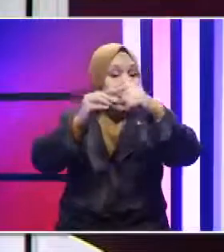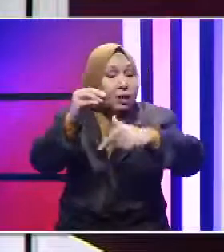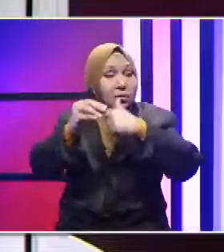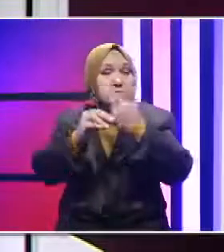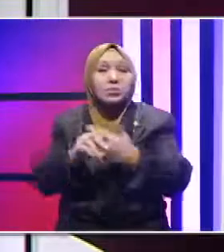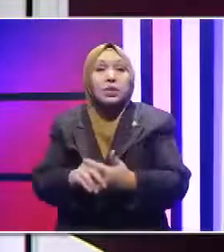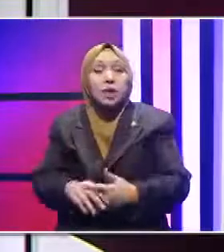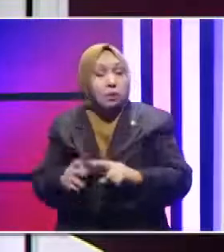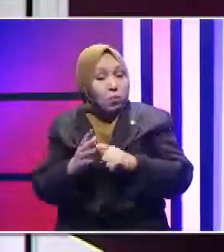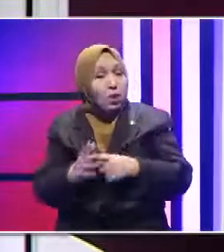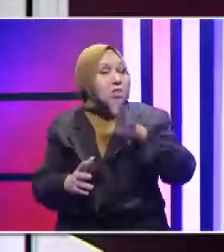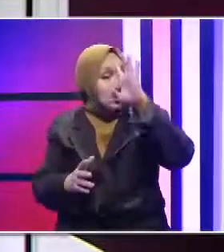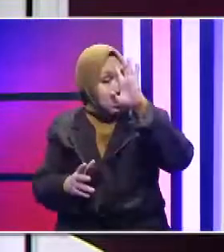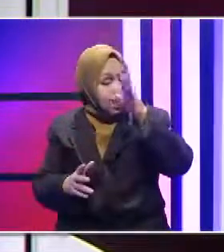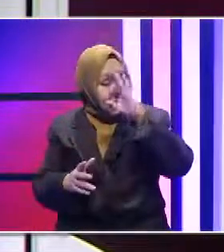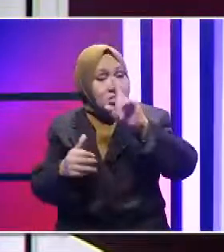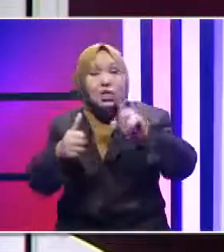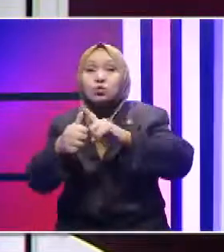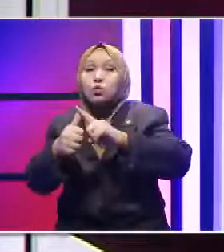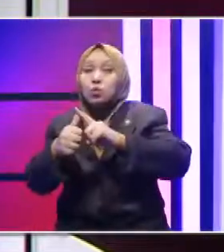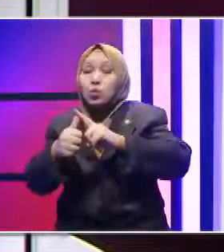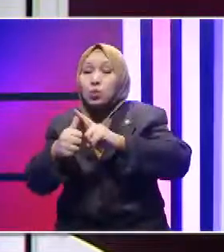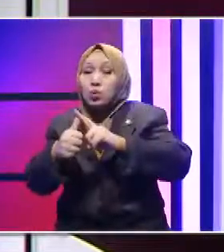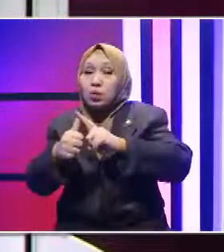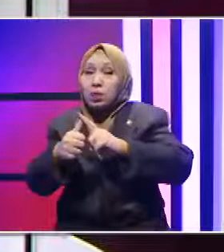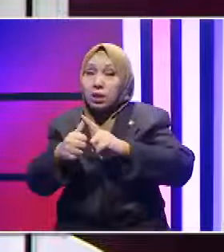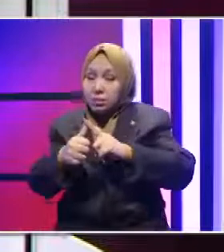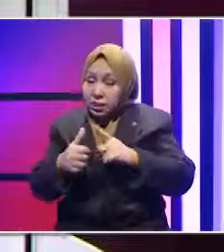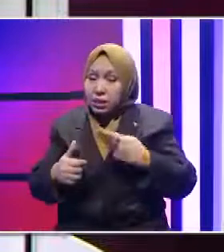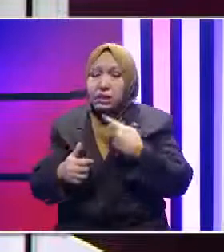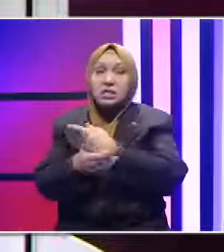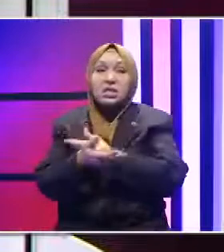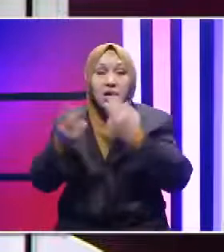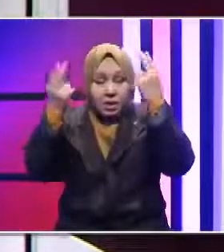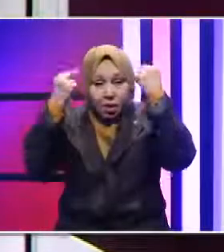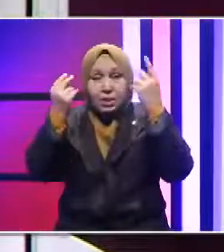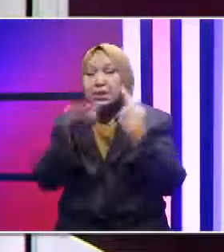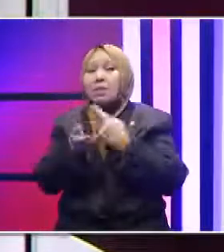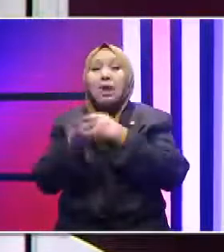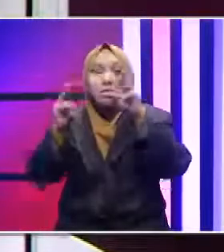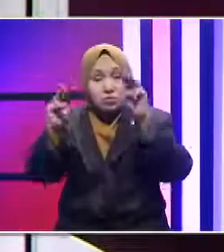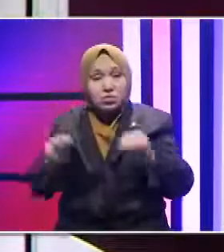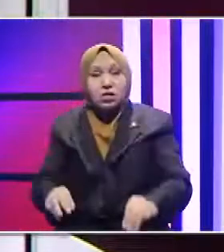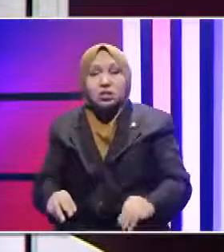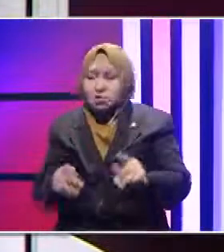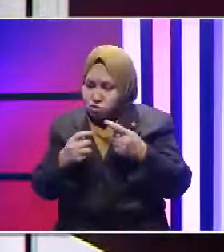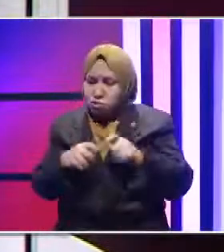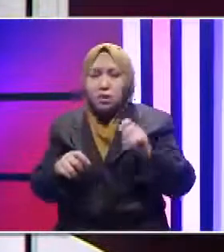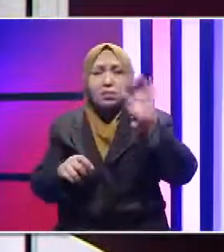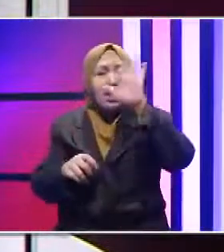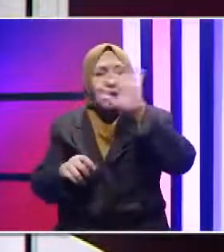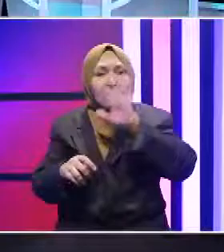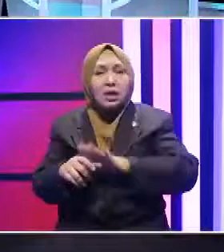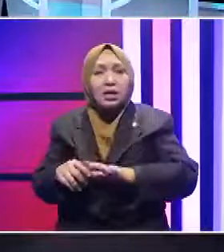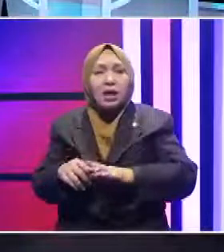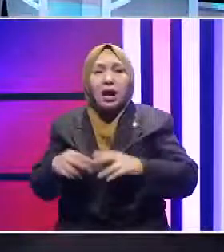perkara. Mula-mula cipta kita usahanya satu, kan? Cipta kita daripada kita jadi arnab. Ha, Allah jadikan kita manusia. Kau cuba bayangkan ustaz, kan? Jadi arnab,